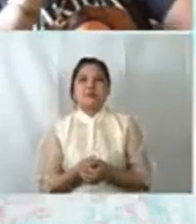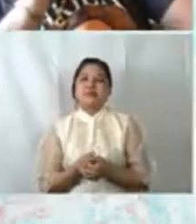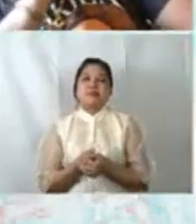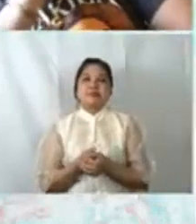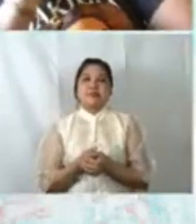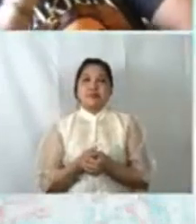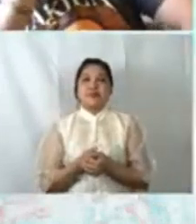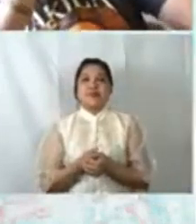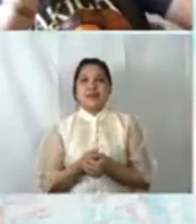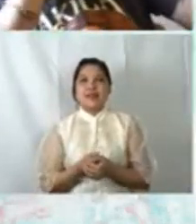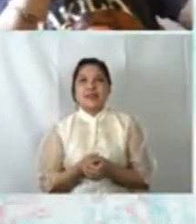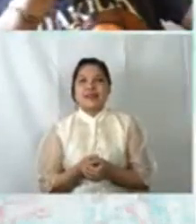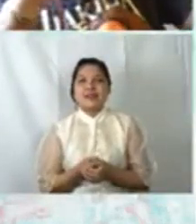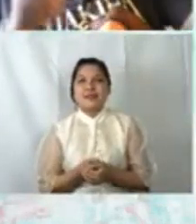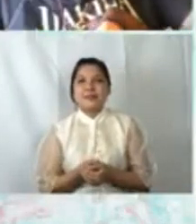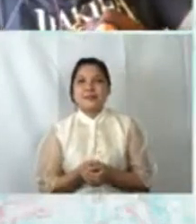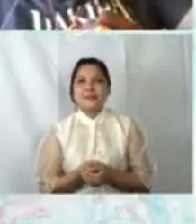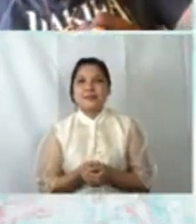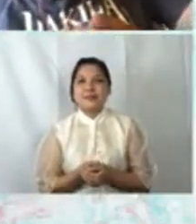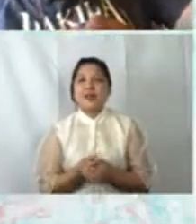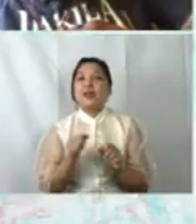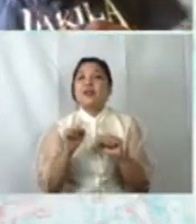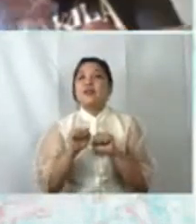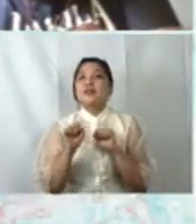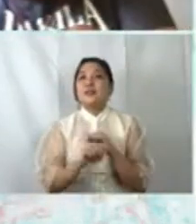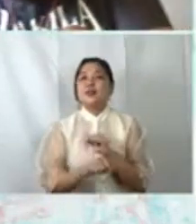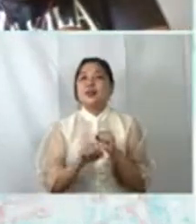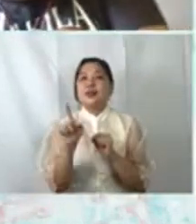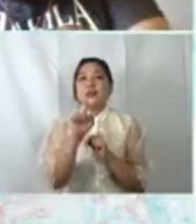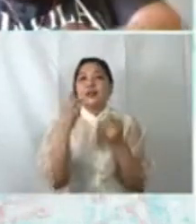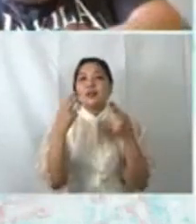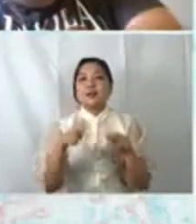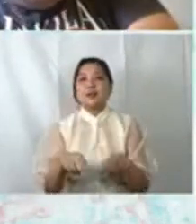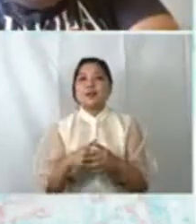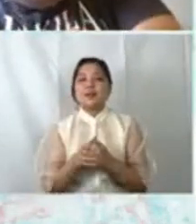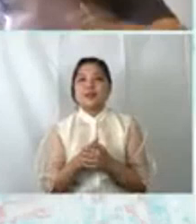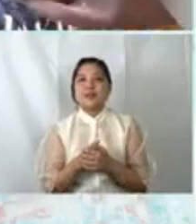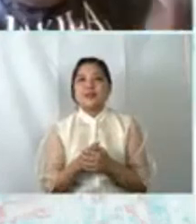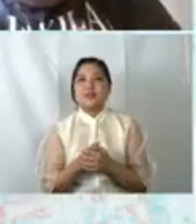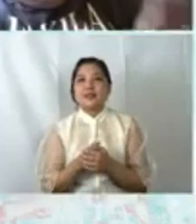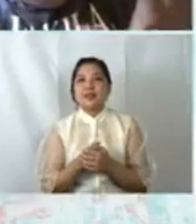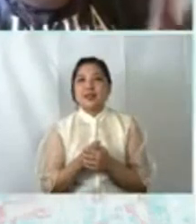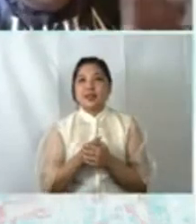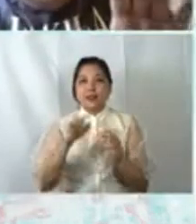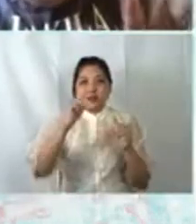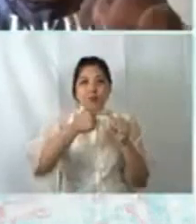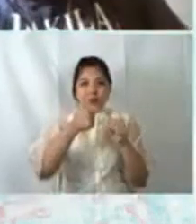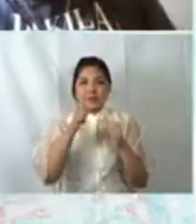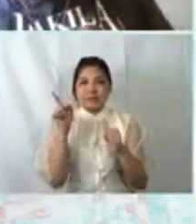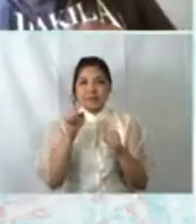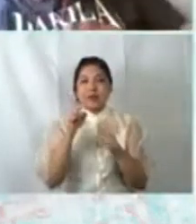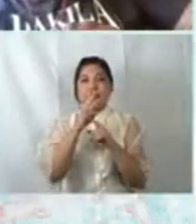Yes! So, ang nangyari po, iba po yan, ano? Mas nauna po ito,